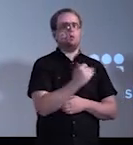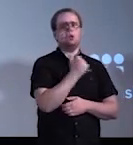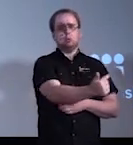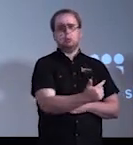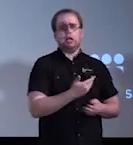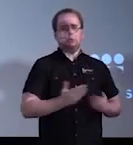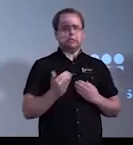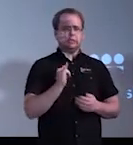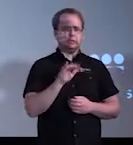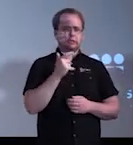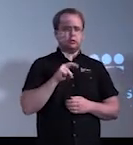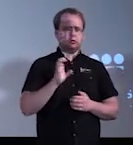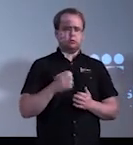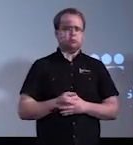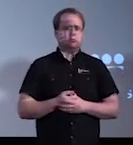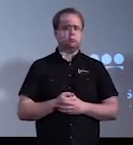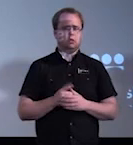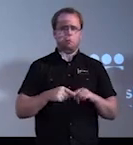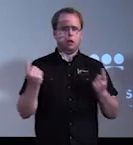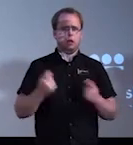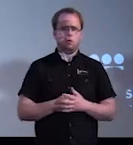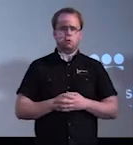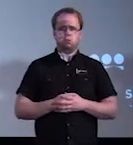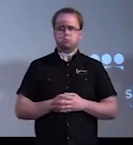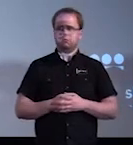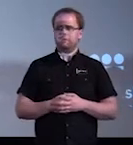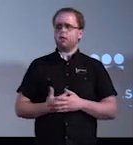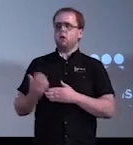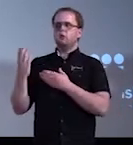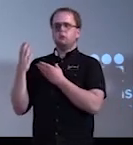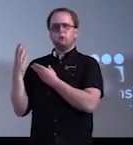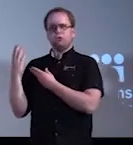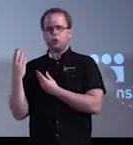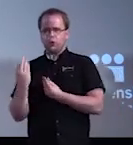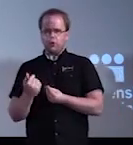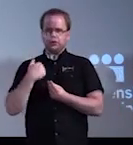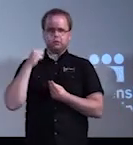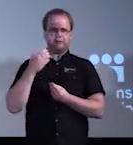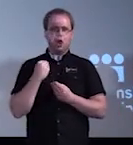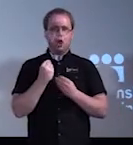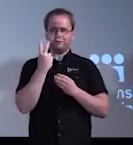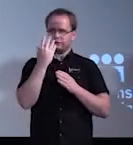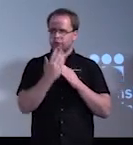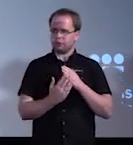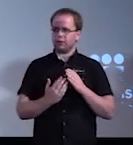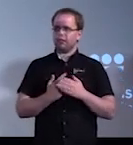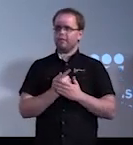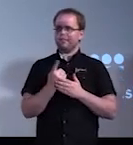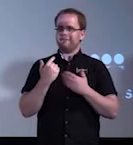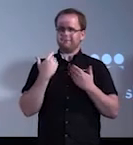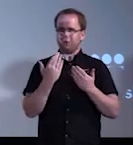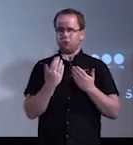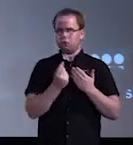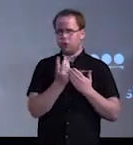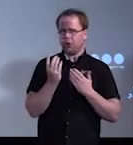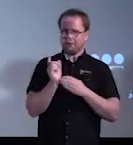absolut. Just det. Ja. Ja, hörni, jag skulle vilja avsluta med att få höra. Ni får ett par